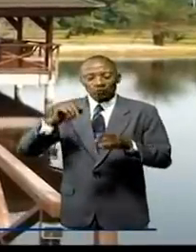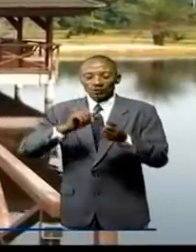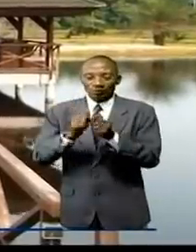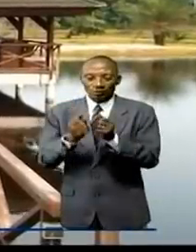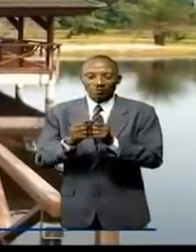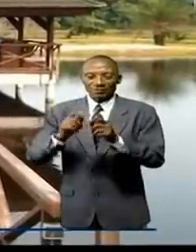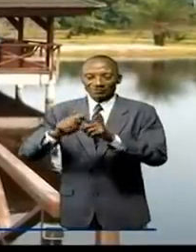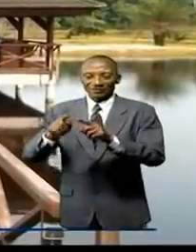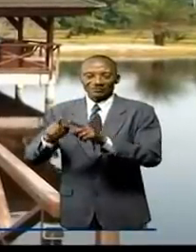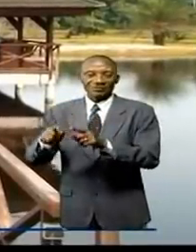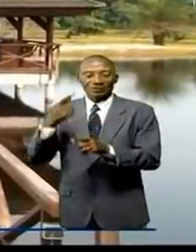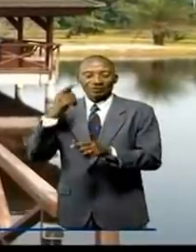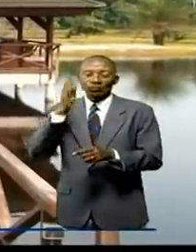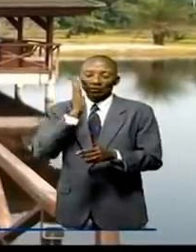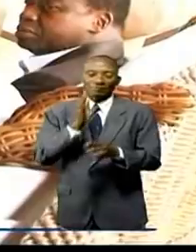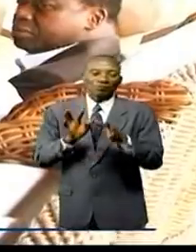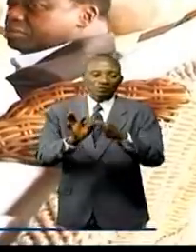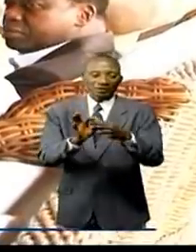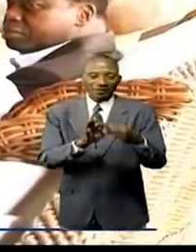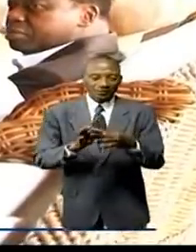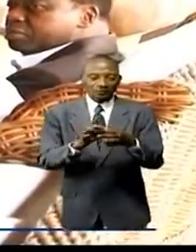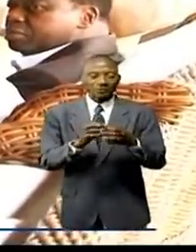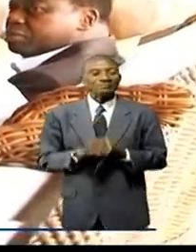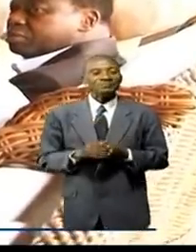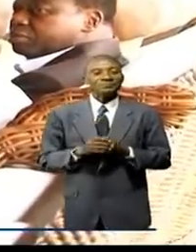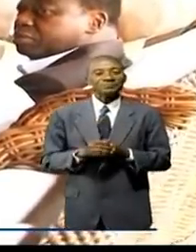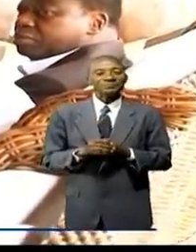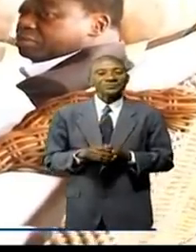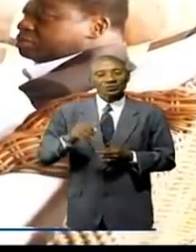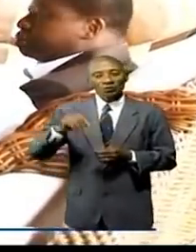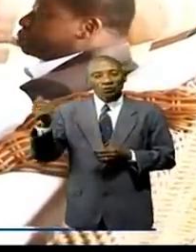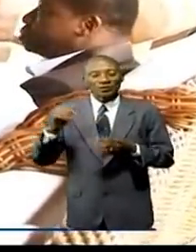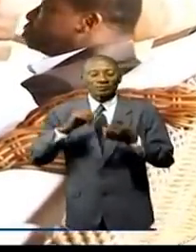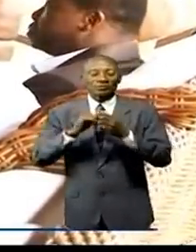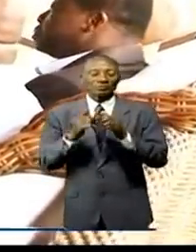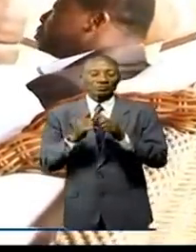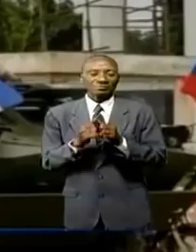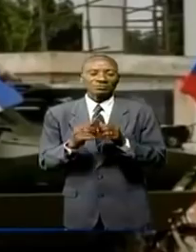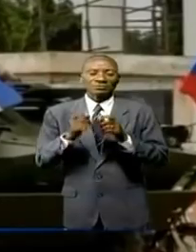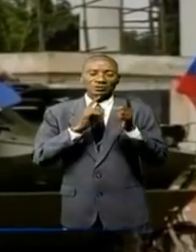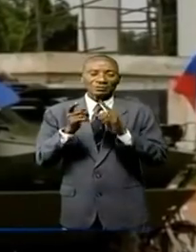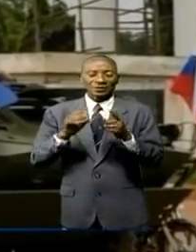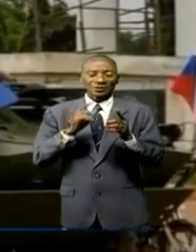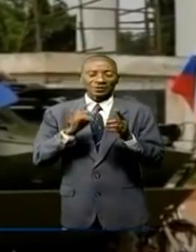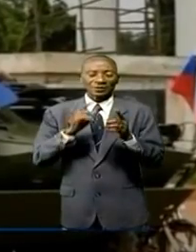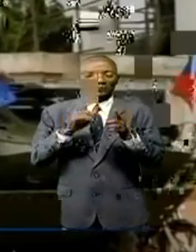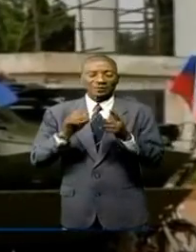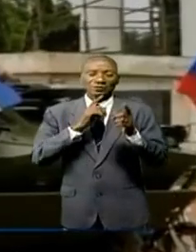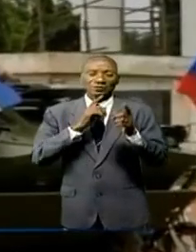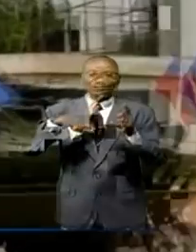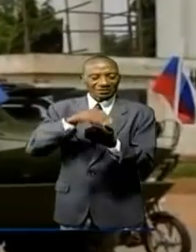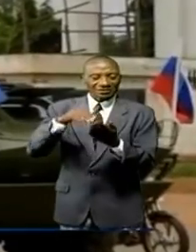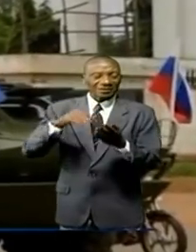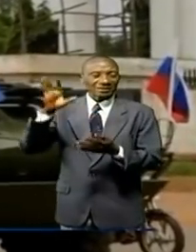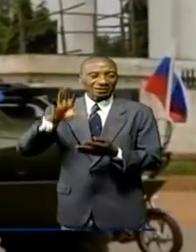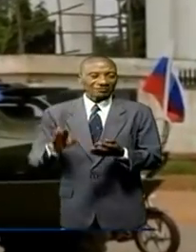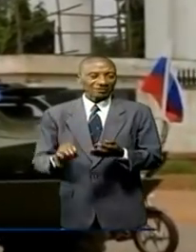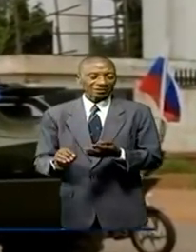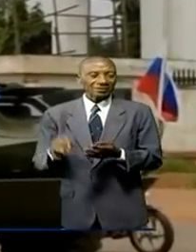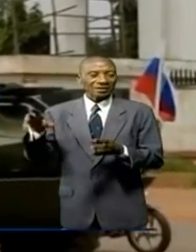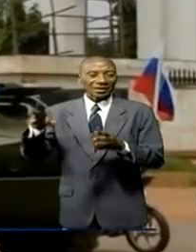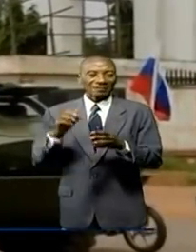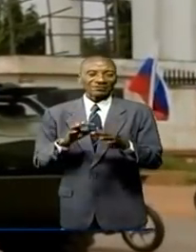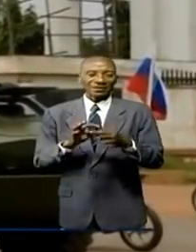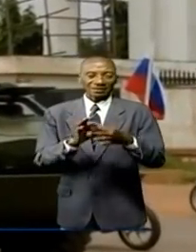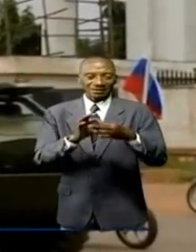leurs relations bilatérales. Un autre point évoqué, c'est la situation en République centrafricaine avec la médiation